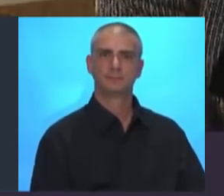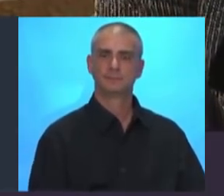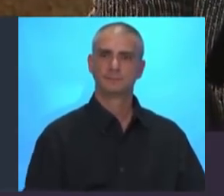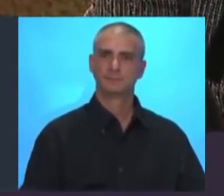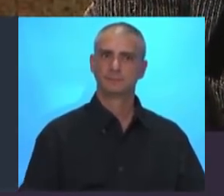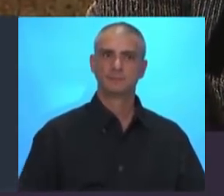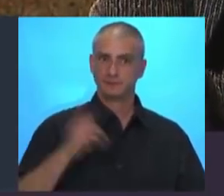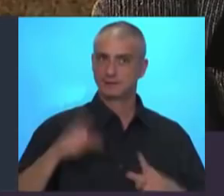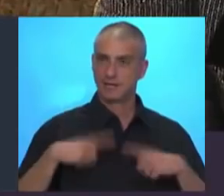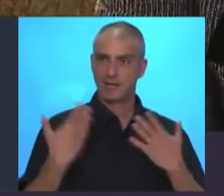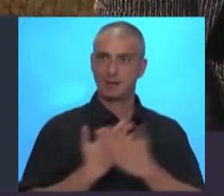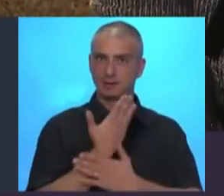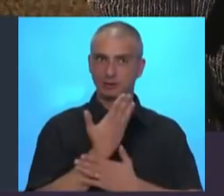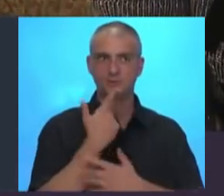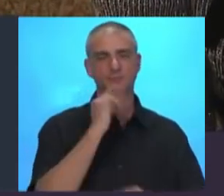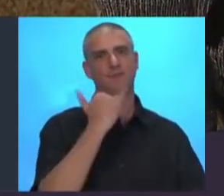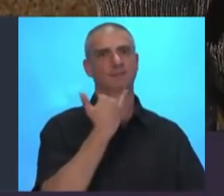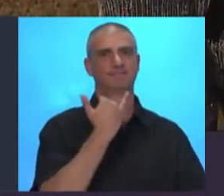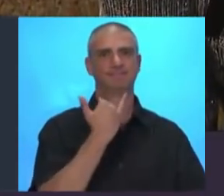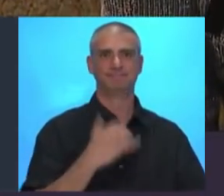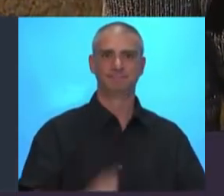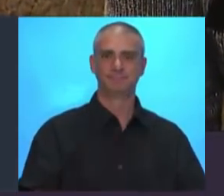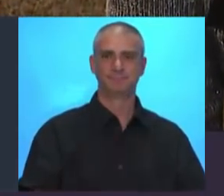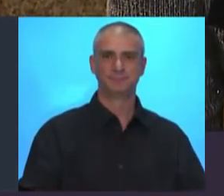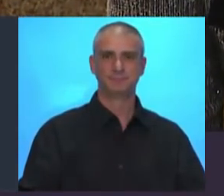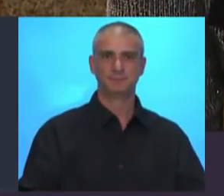זה החיים החדשים. כן.